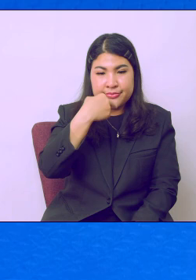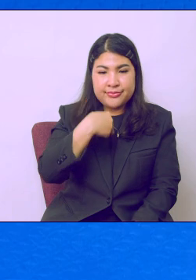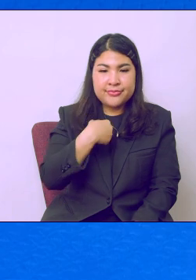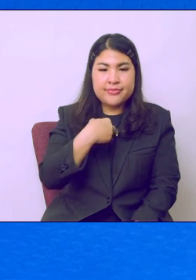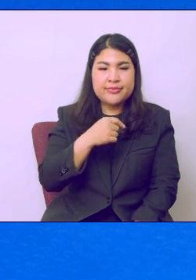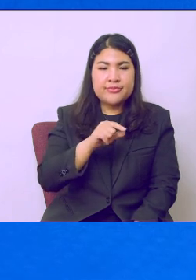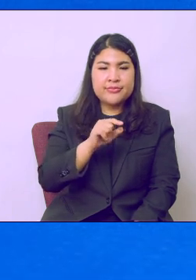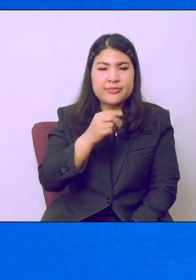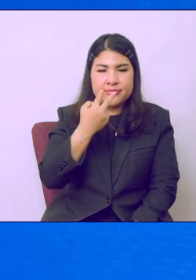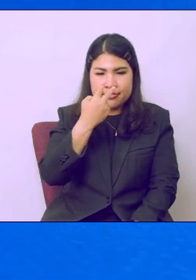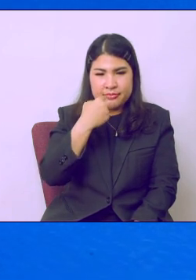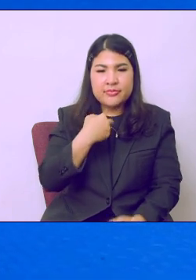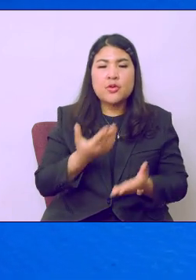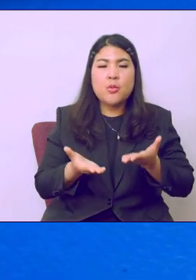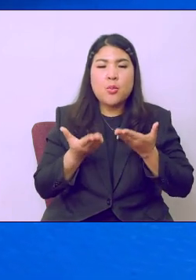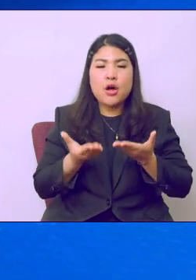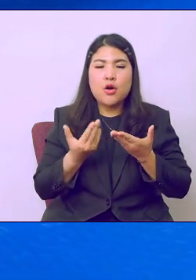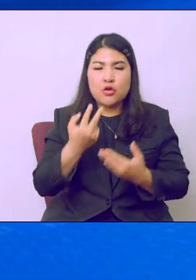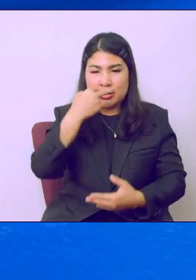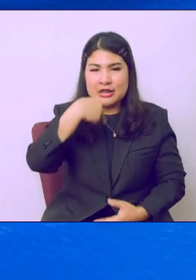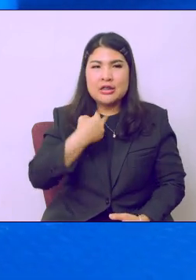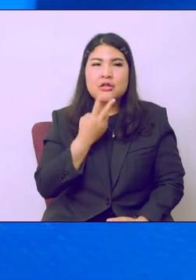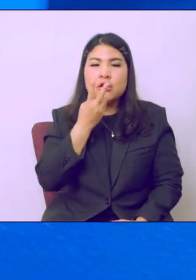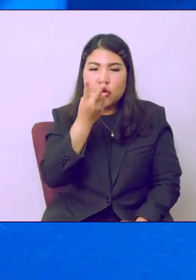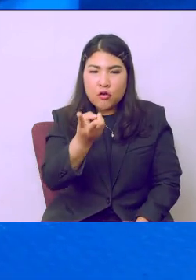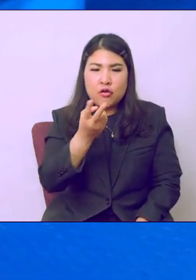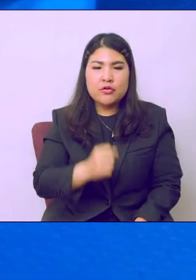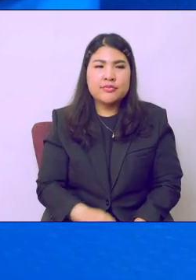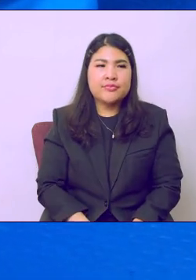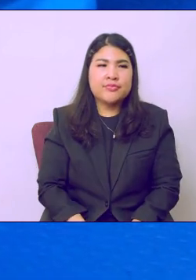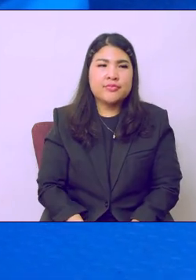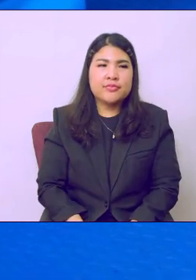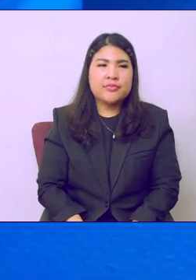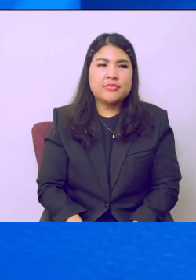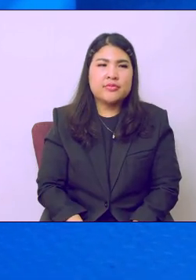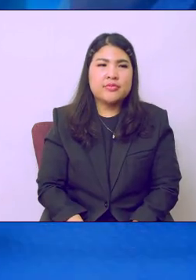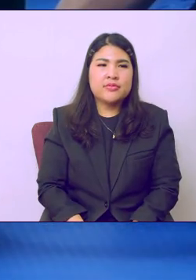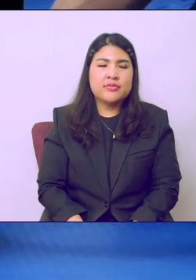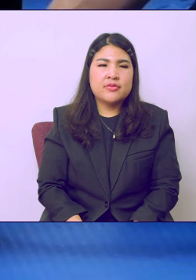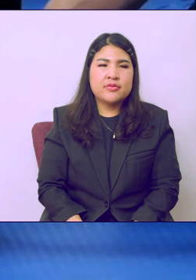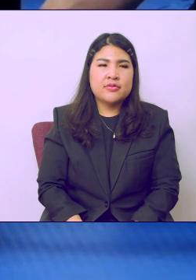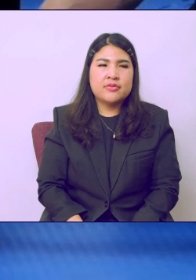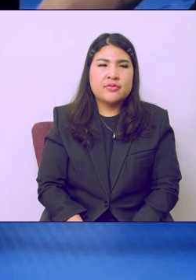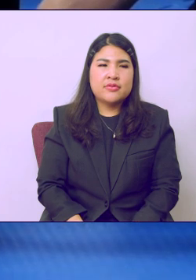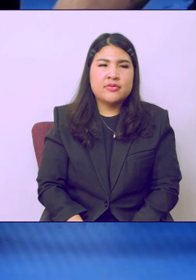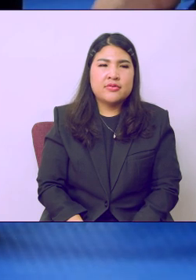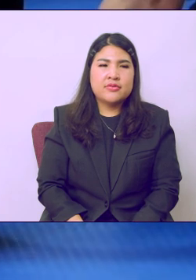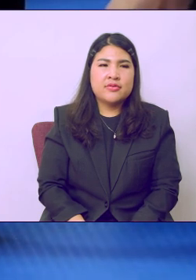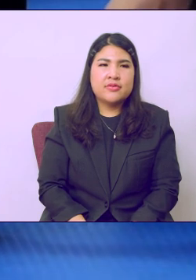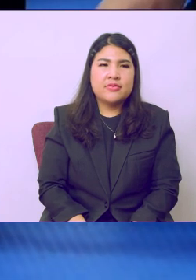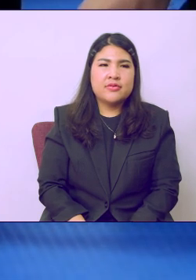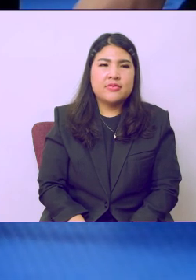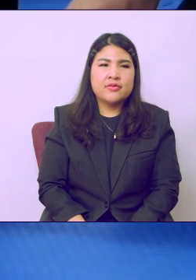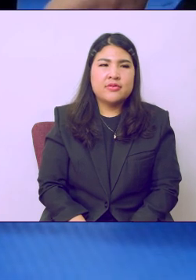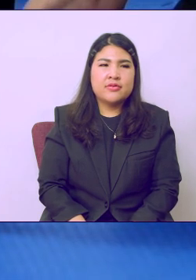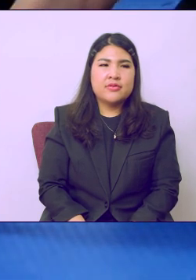กลับอึบมากับมากับมากับคุณครูเร็วหายใจออกเมื่อกี้ยังเล่นกับผมอยู่เลย 4อส 2แล้วมาหายใจเข้าดึง